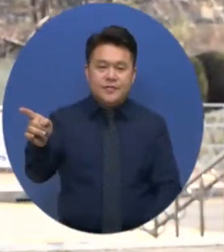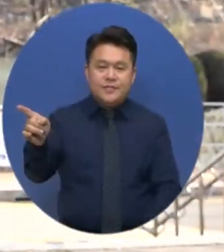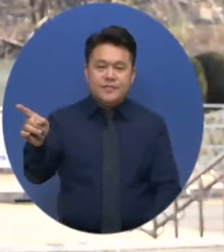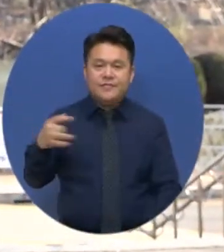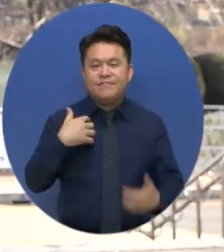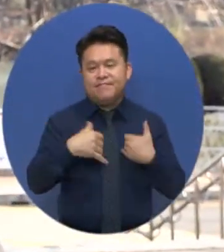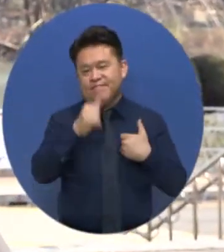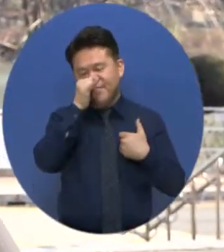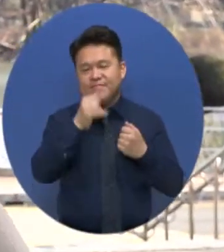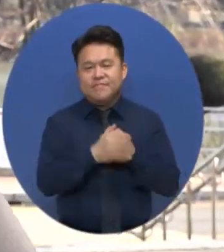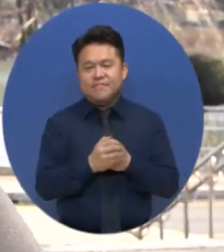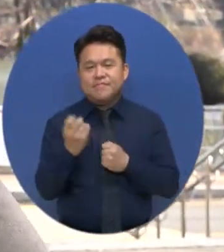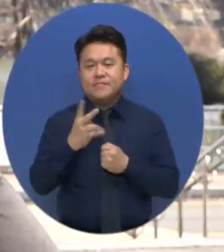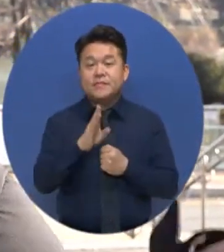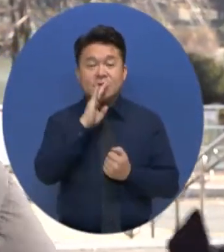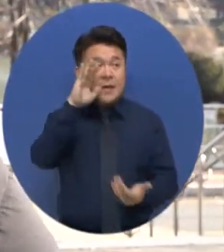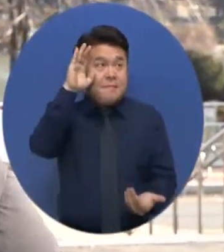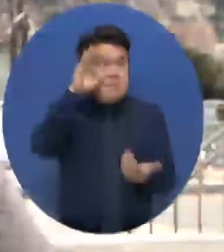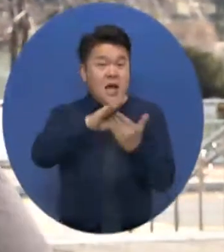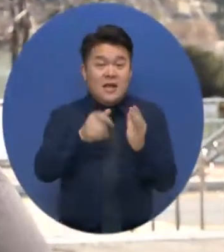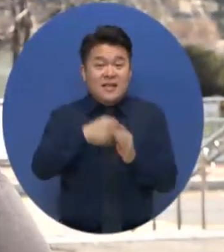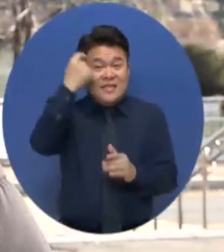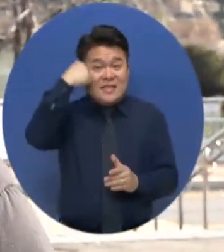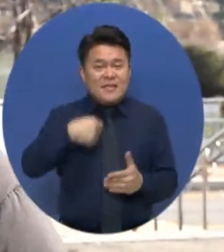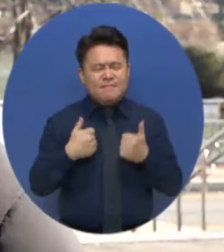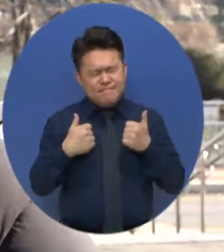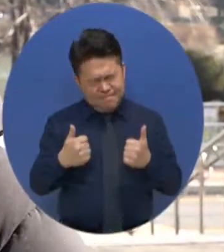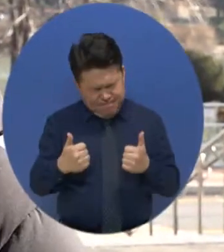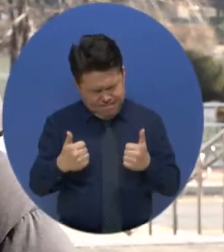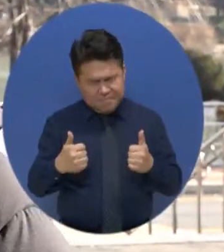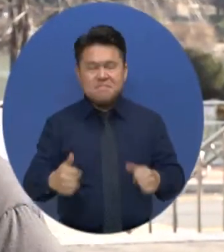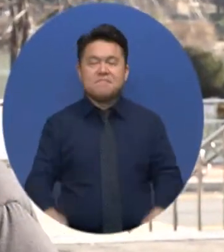쾌감 그리고 실제로 그게 딱 이루어졌을 때 그 쾌감